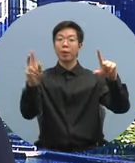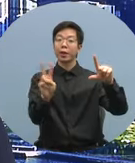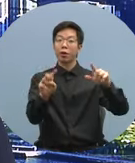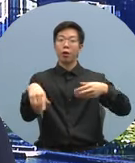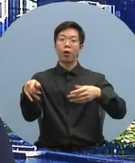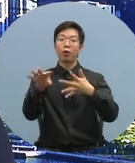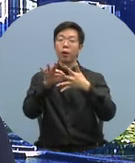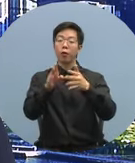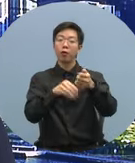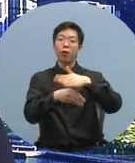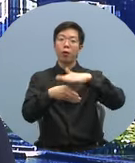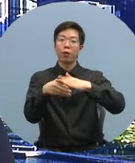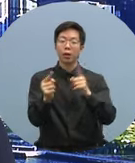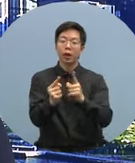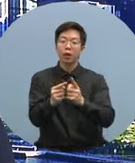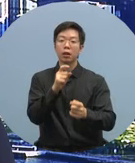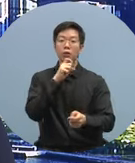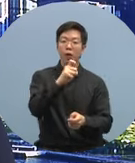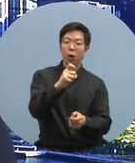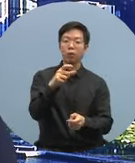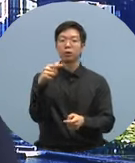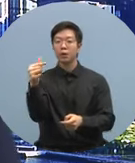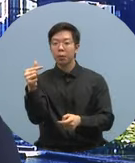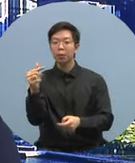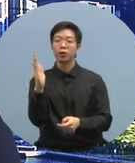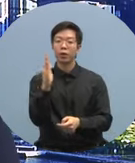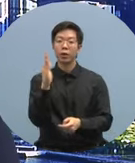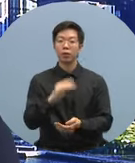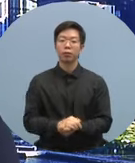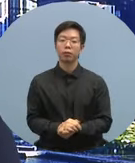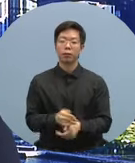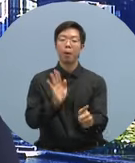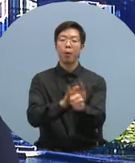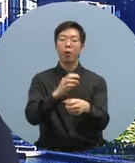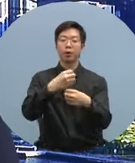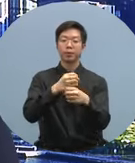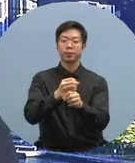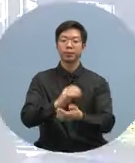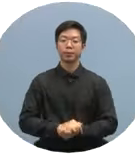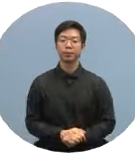大概有9間10間房度嘅住客咧，都會安排佢哋做測試嘅。